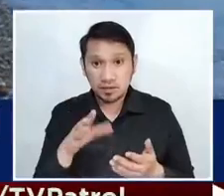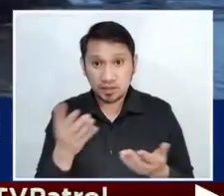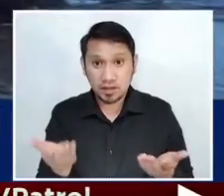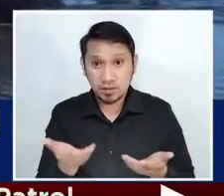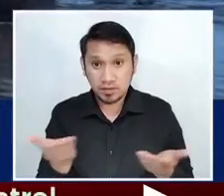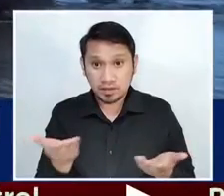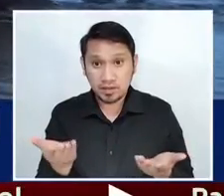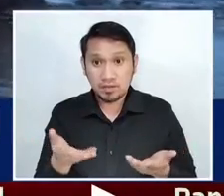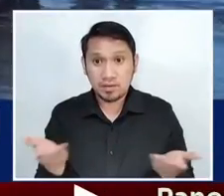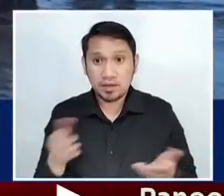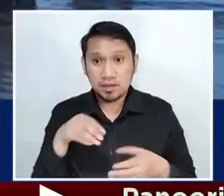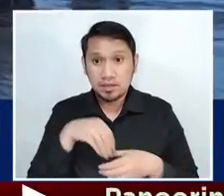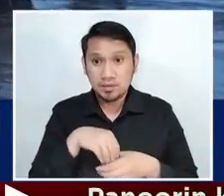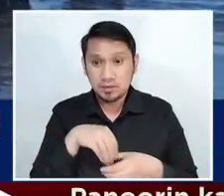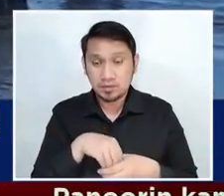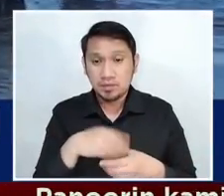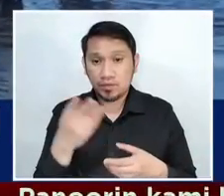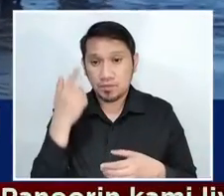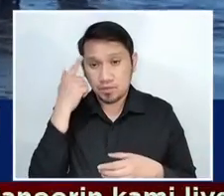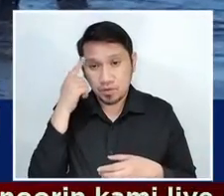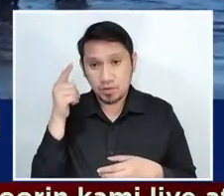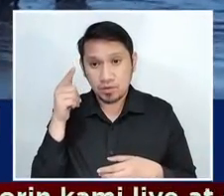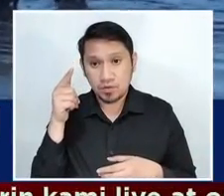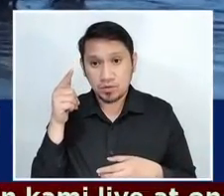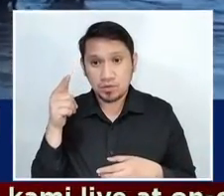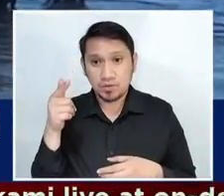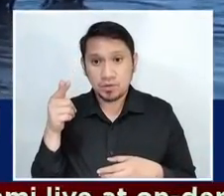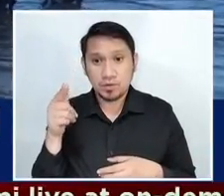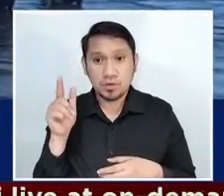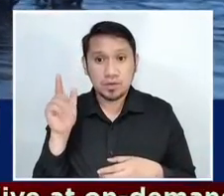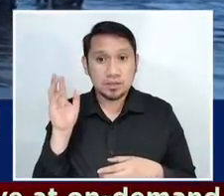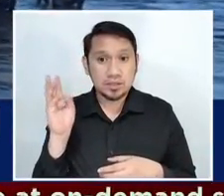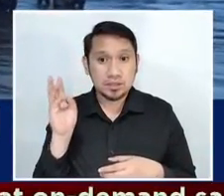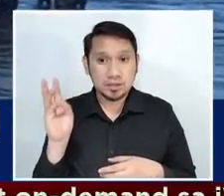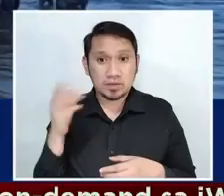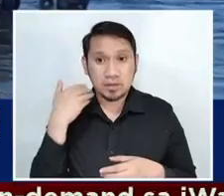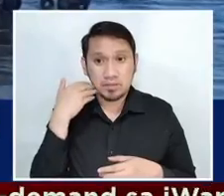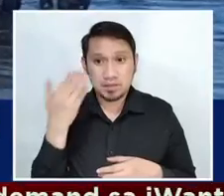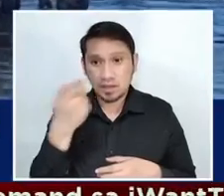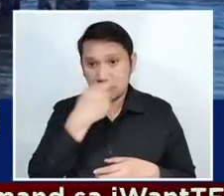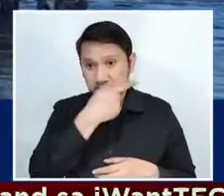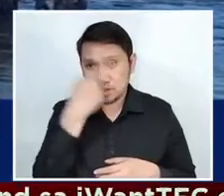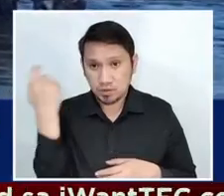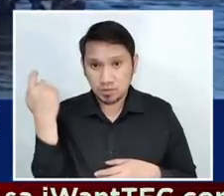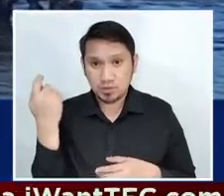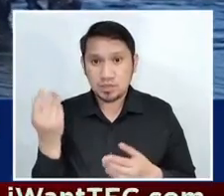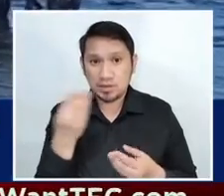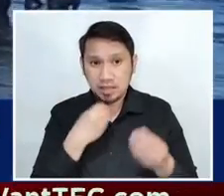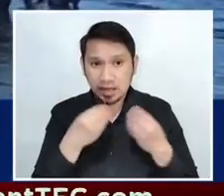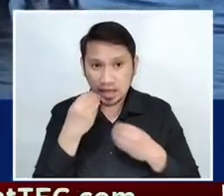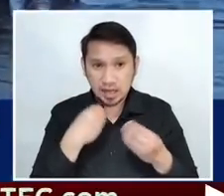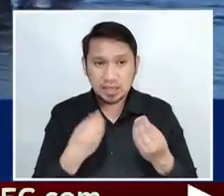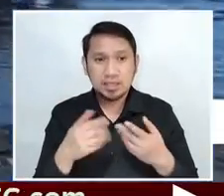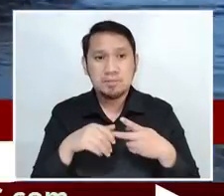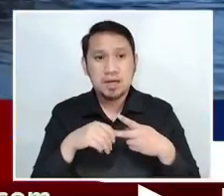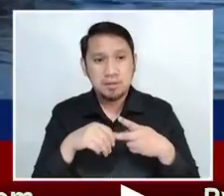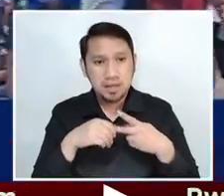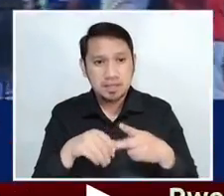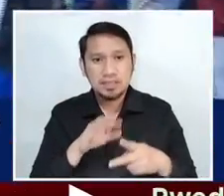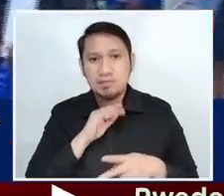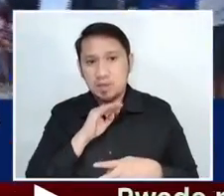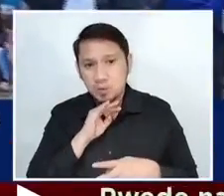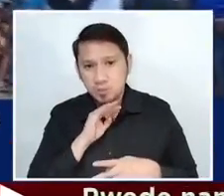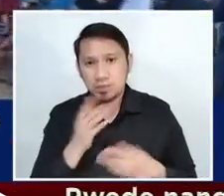Davao Gulf sa loob ng 12 taon, 60 rito ay namatay dahil sa mga nakakain nilang plastic na basura sa